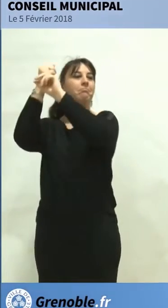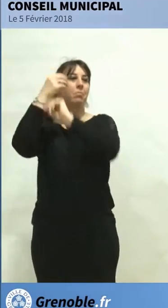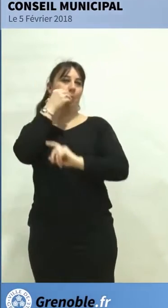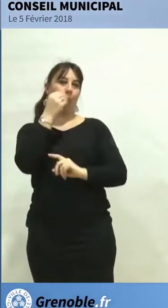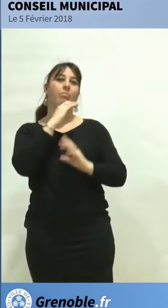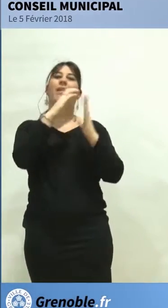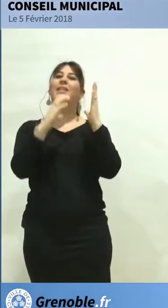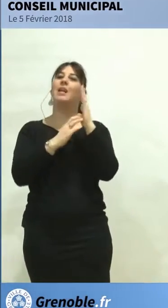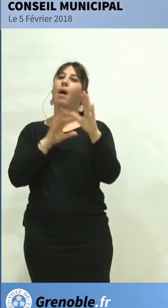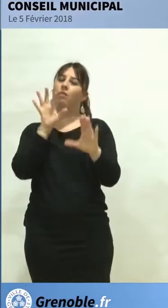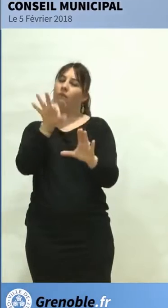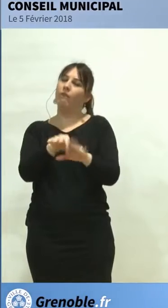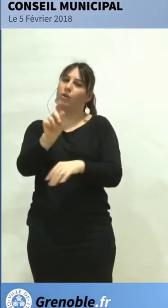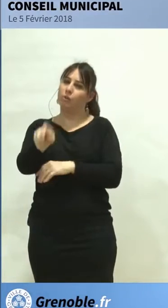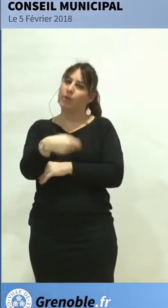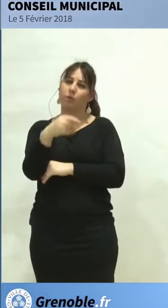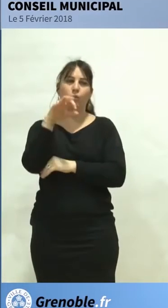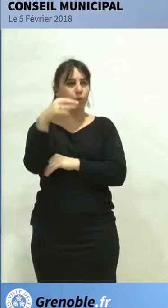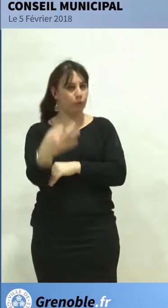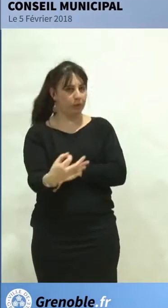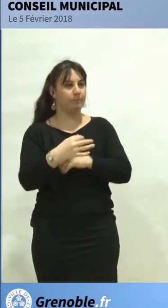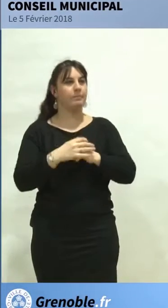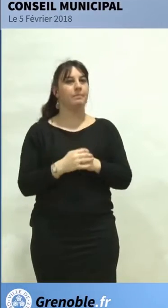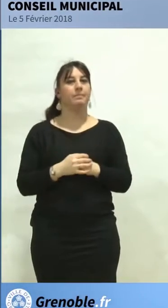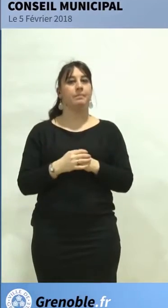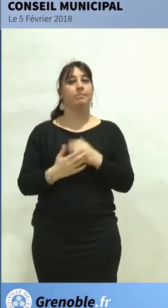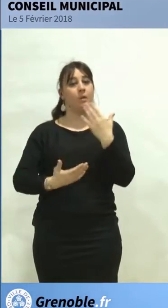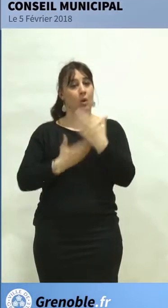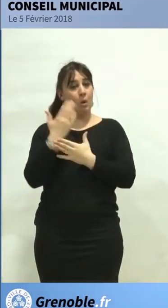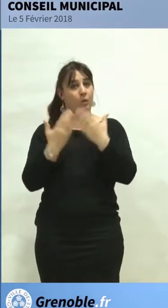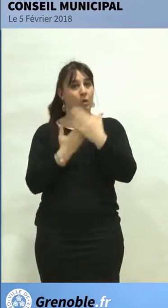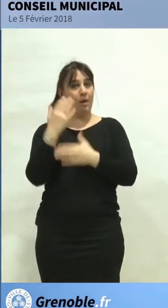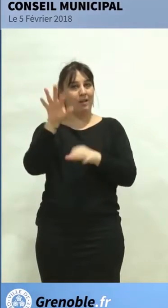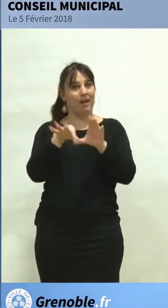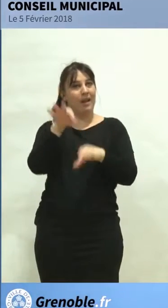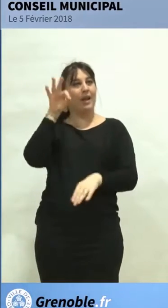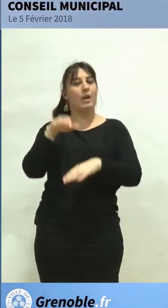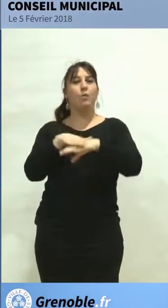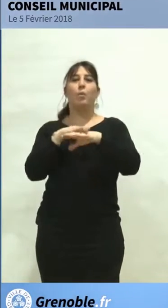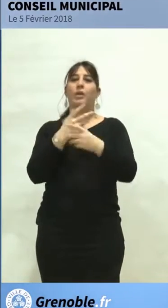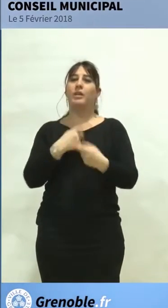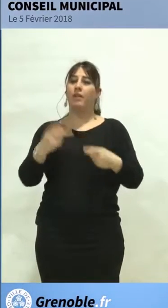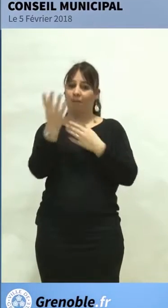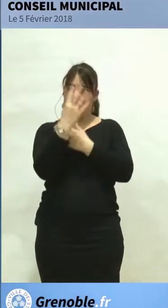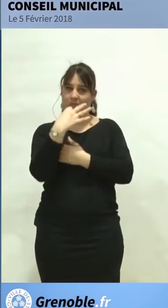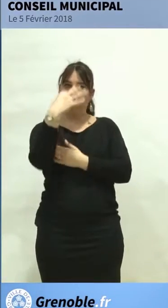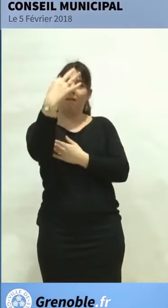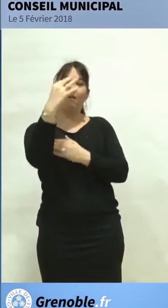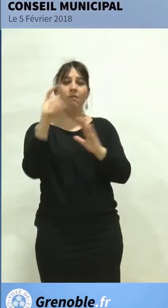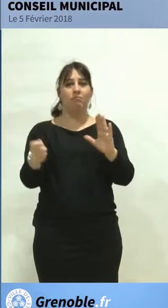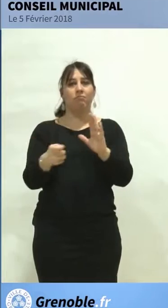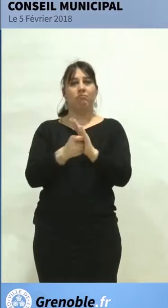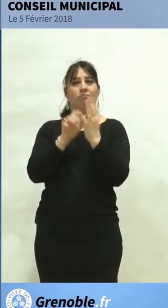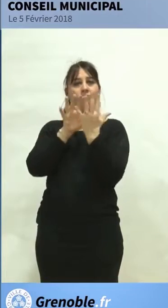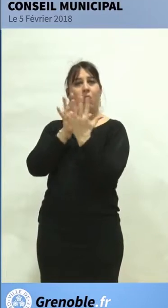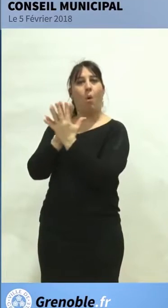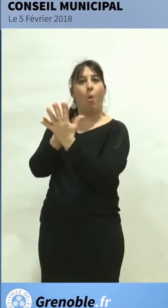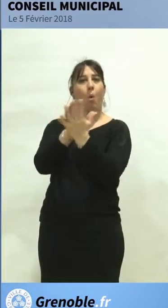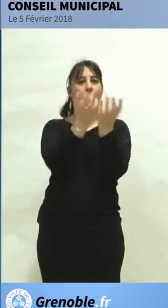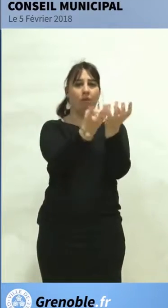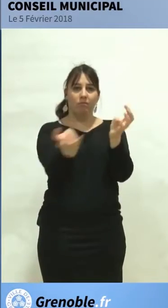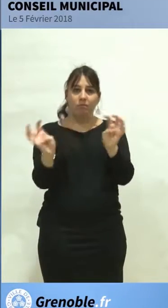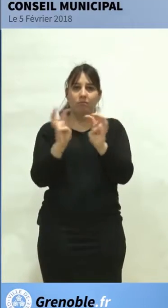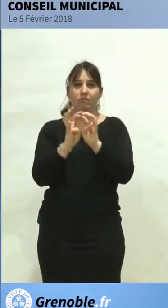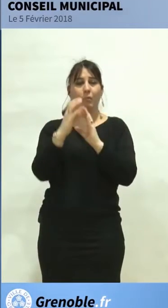délibération. Nous avons d'ailleurs été invités ce matin par l'élu à la politique de la ville à une rencontre préliminaire pour